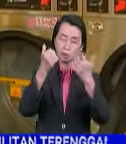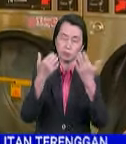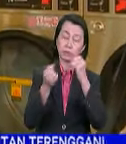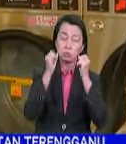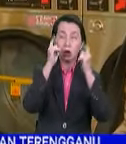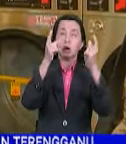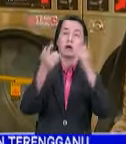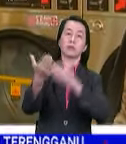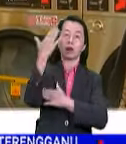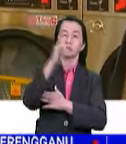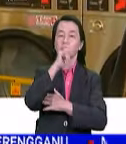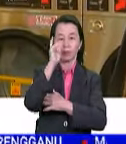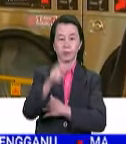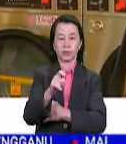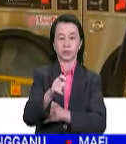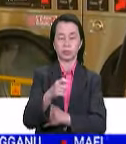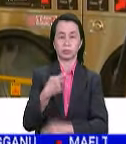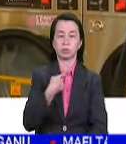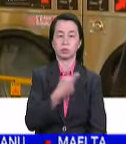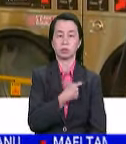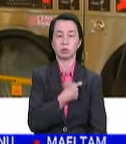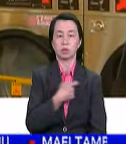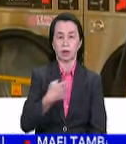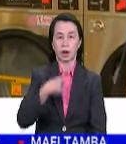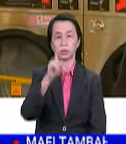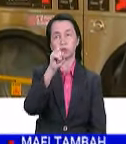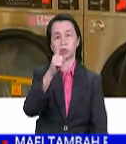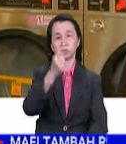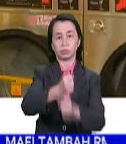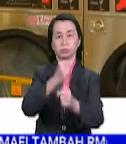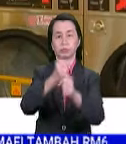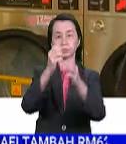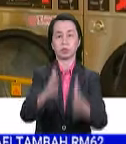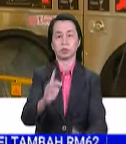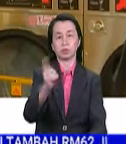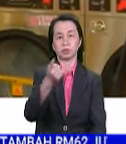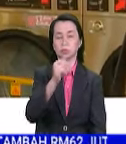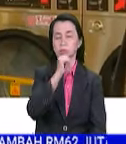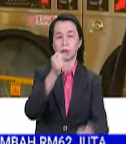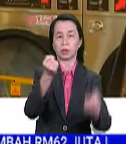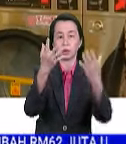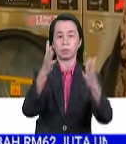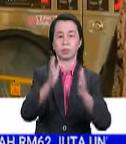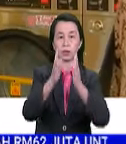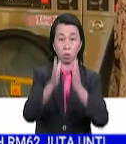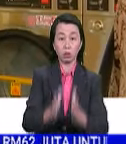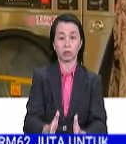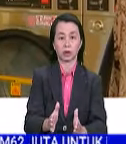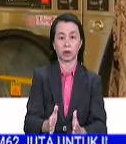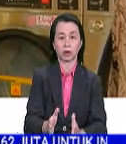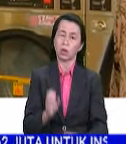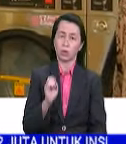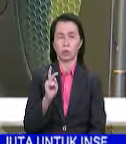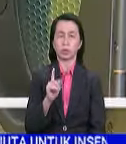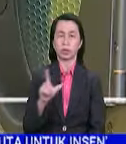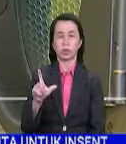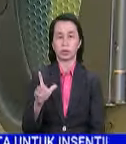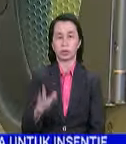kan. Dan kita ada satu pekerja saja kerja, tak ramai orang. Dan okeylah.